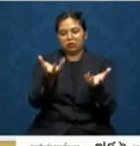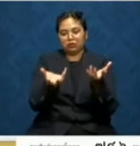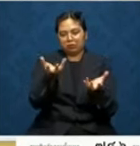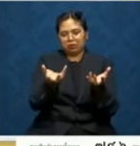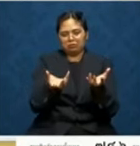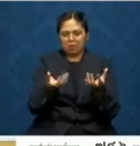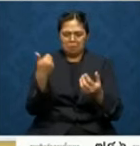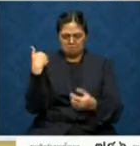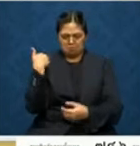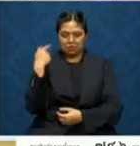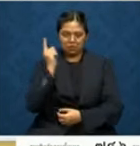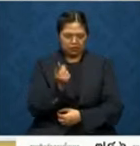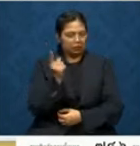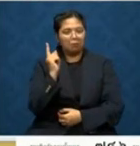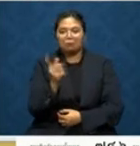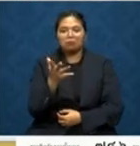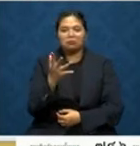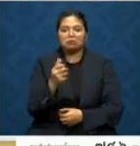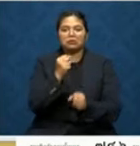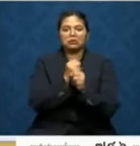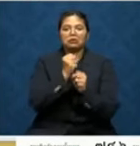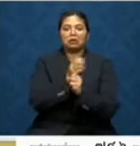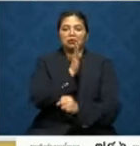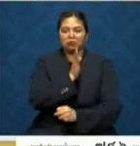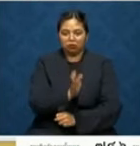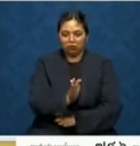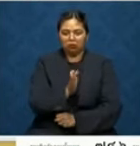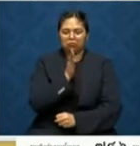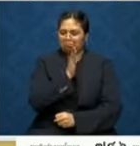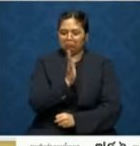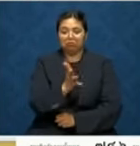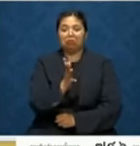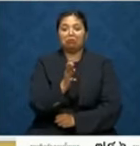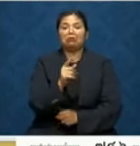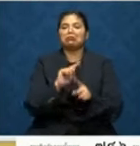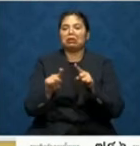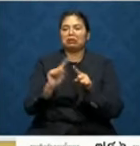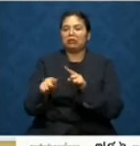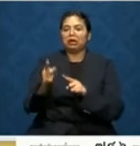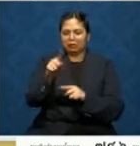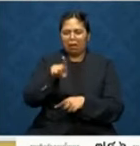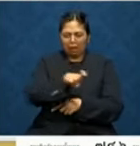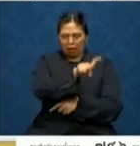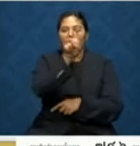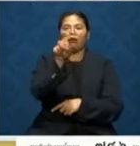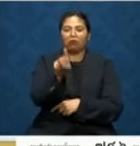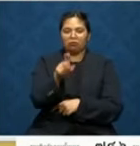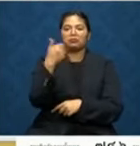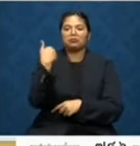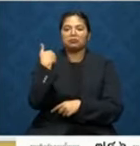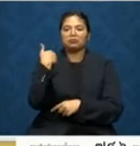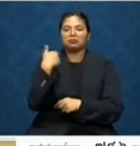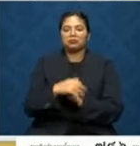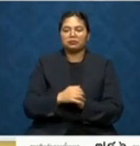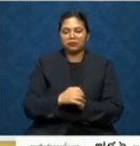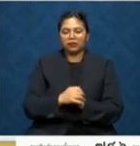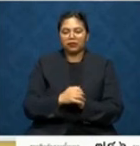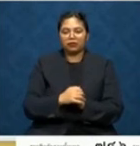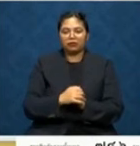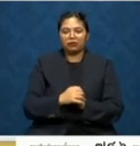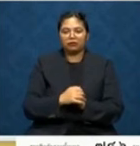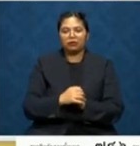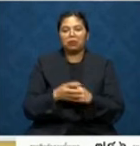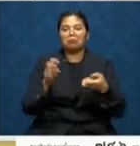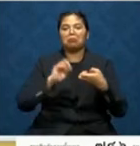จริหรอไม่แล้วanz medicine ตร republicanไปรงมาปัญหาที่ไปเพ่ะเลี้ยงให้จรchos sobre บ้านเมืองที่คามเคยชนก็คือ